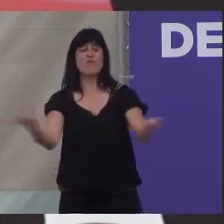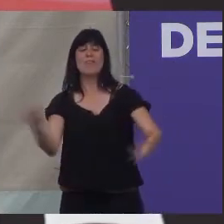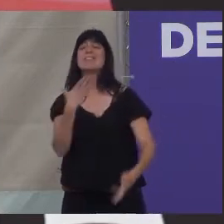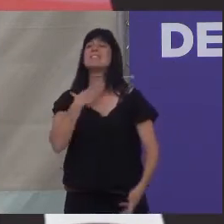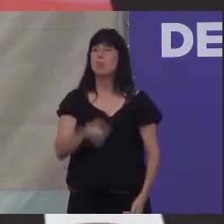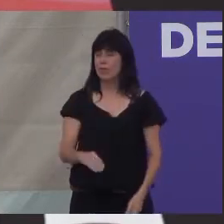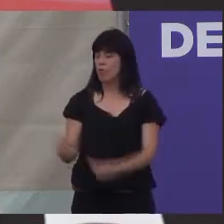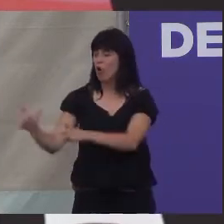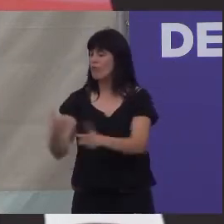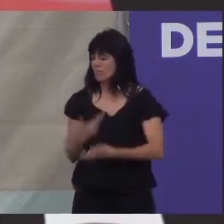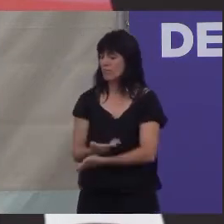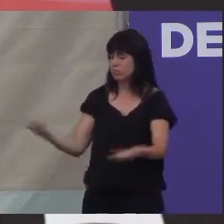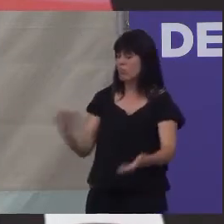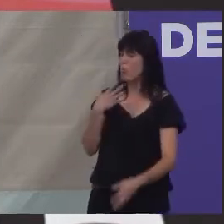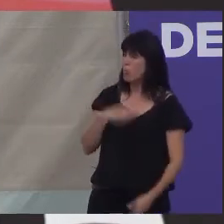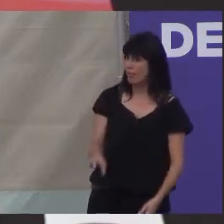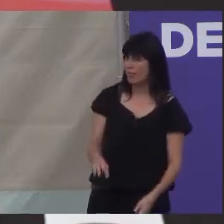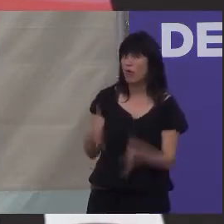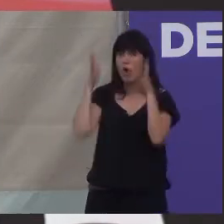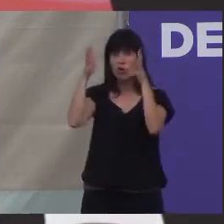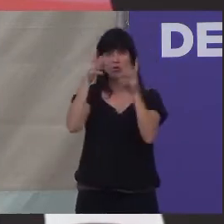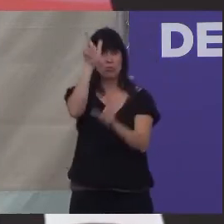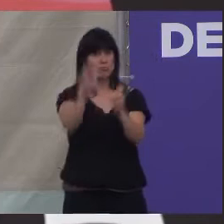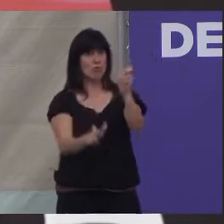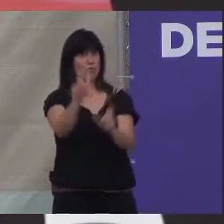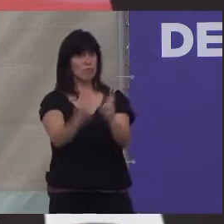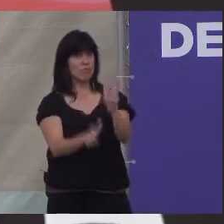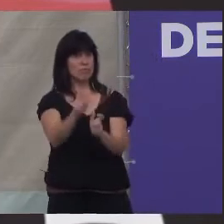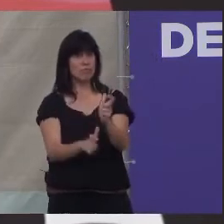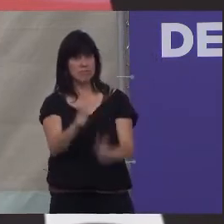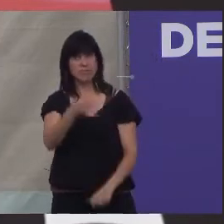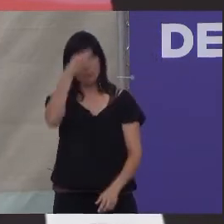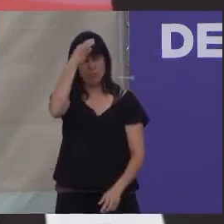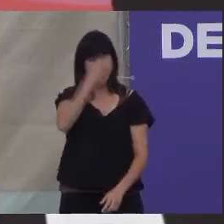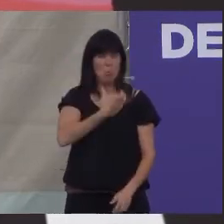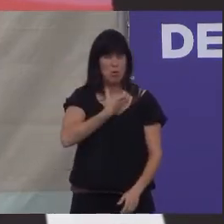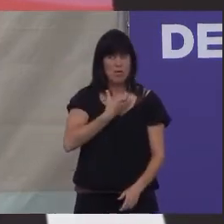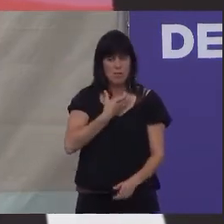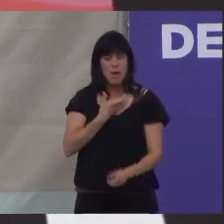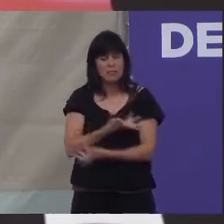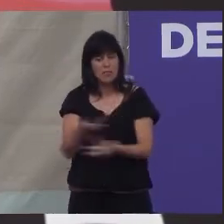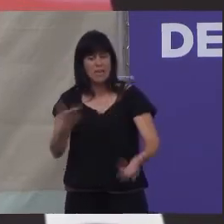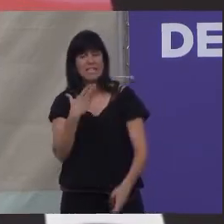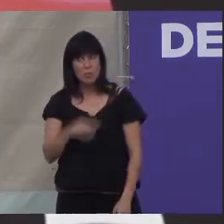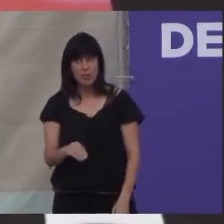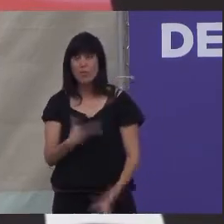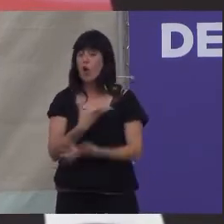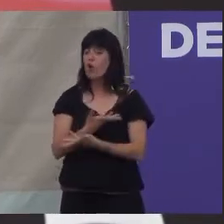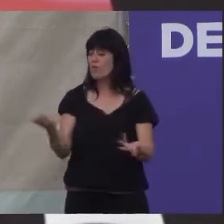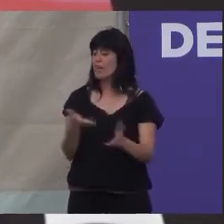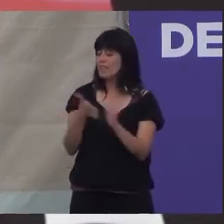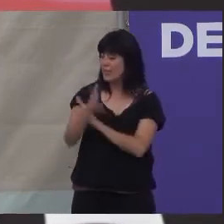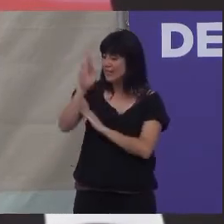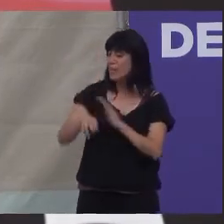en les cercles i se pot confiar en els consells ciutadans municipals. I confiar és ficar els recursos a les seues